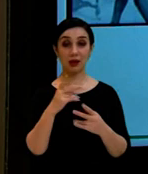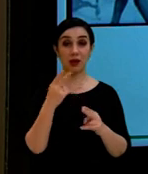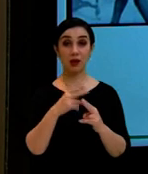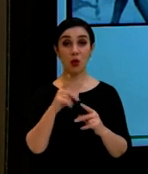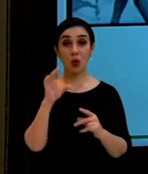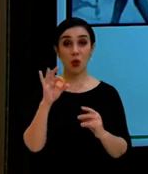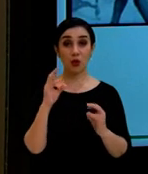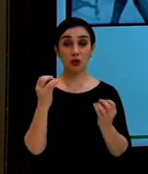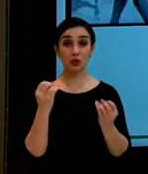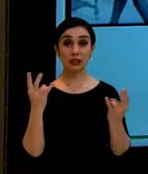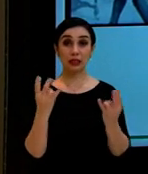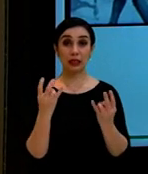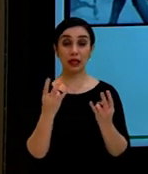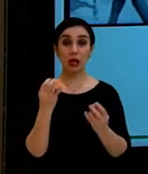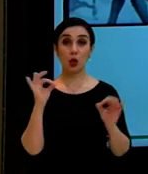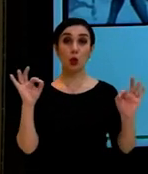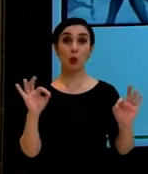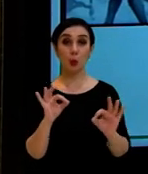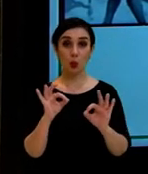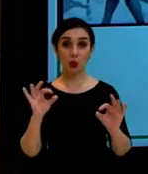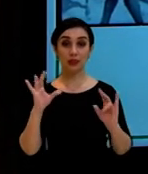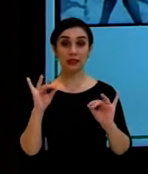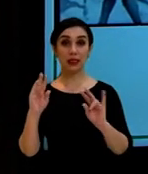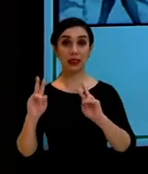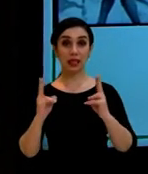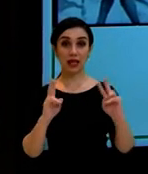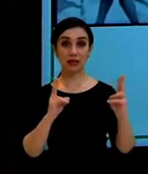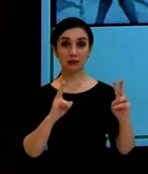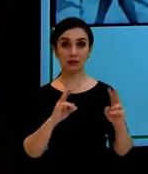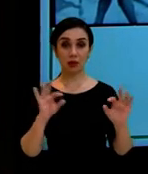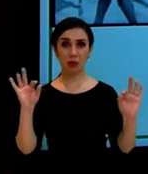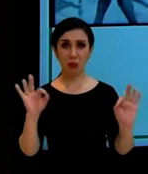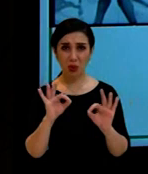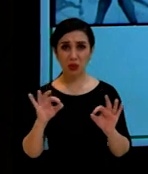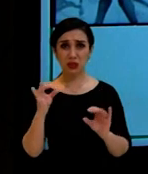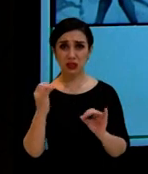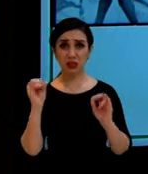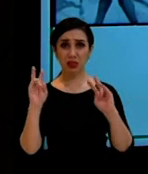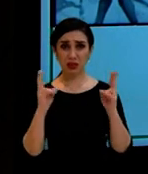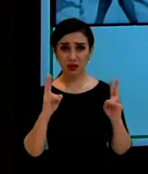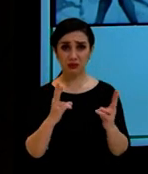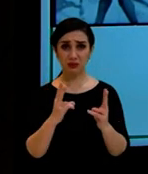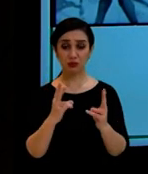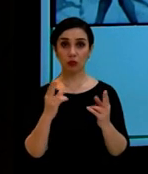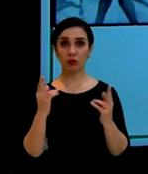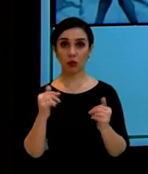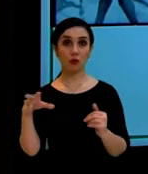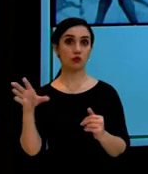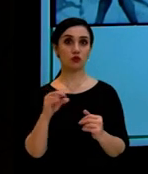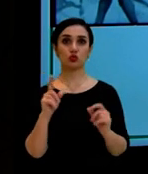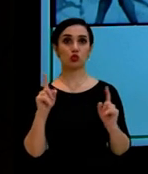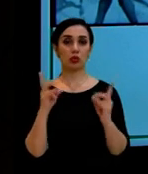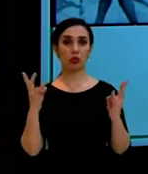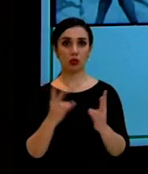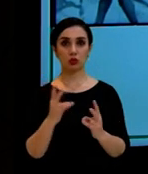надо еще научиться музыке и танцам музыка и танцы музыка и танцы это все что